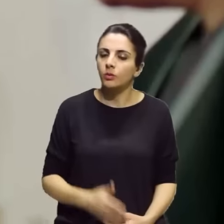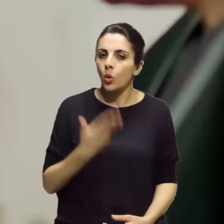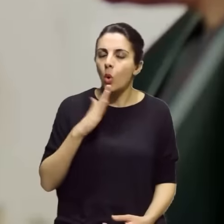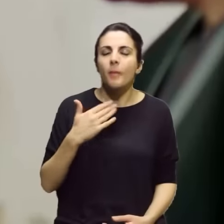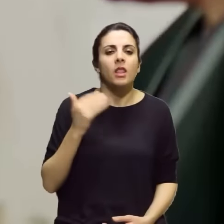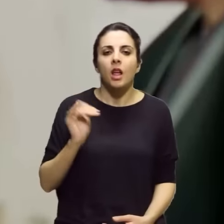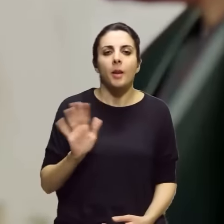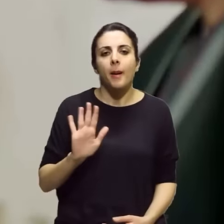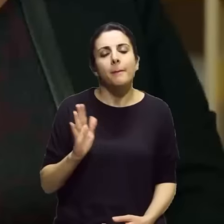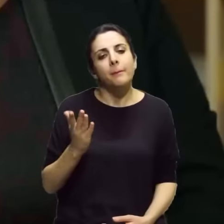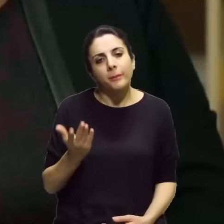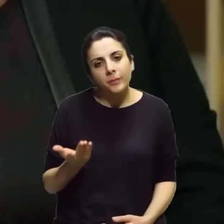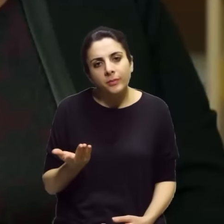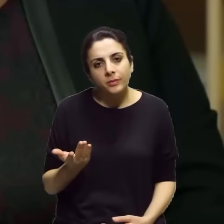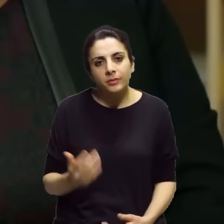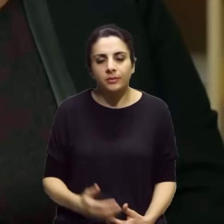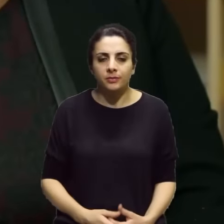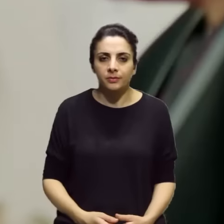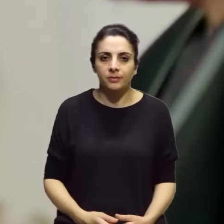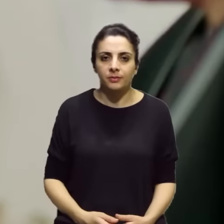Yok gelmem.